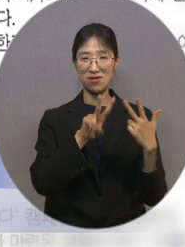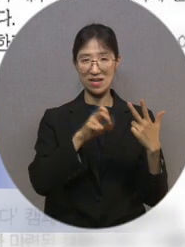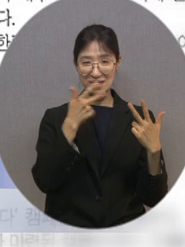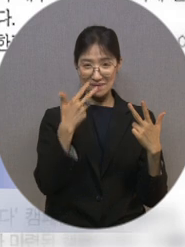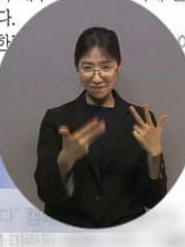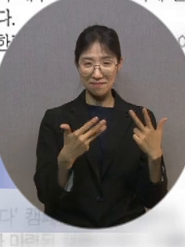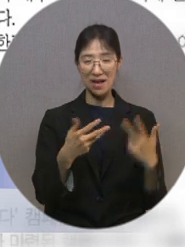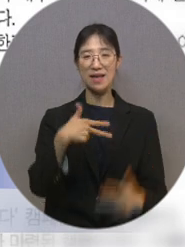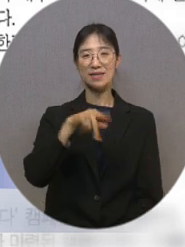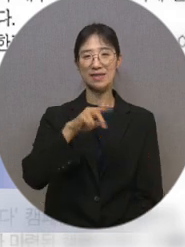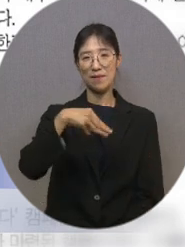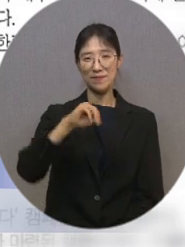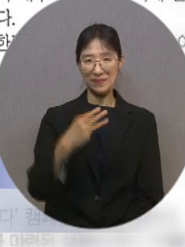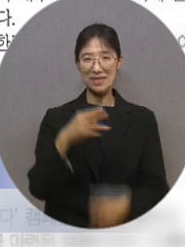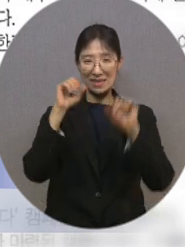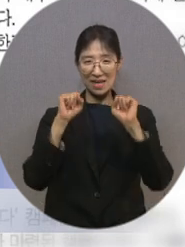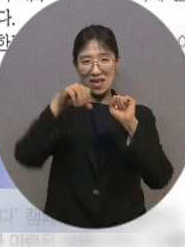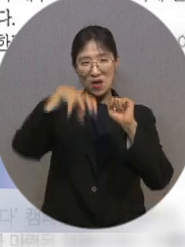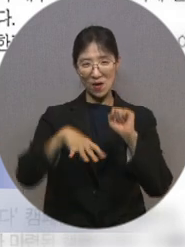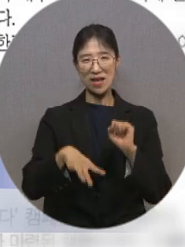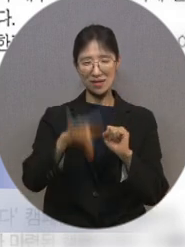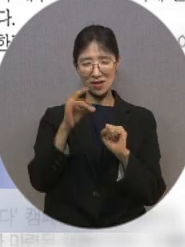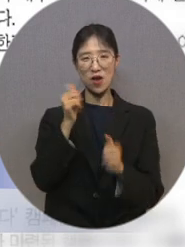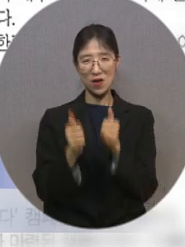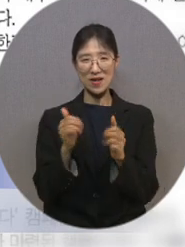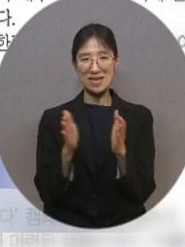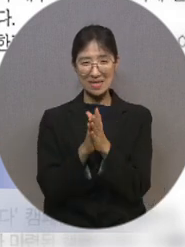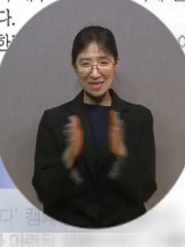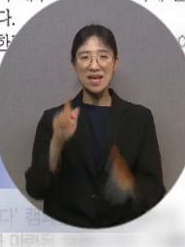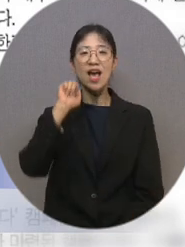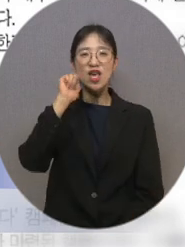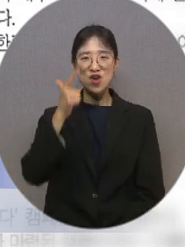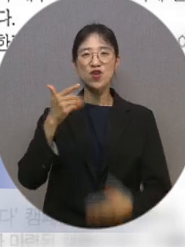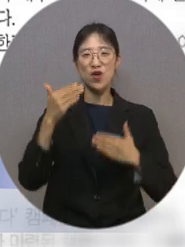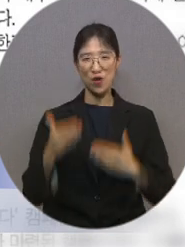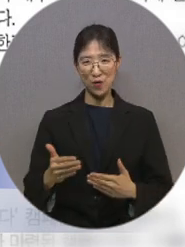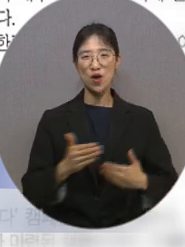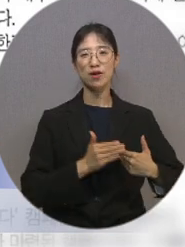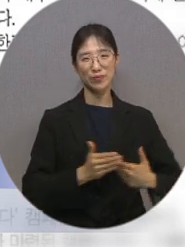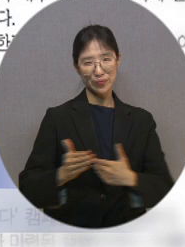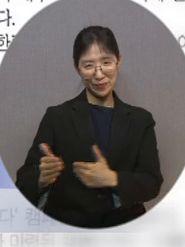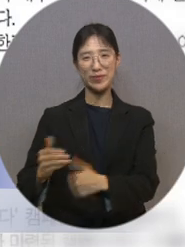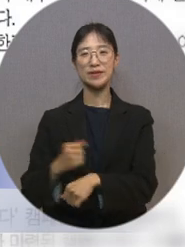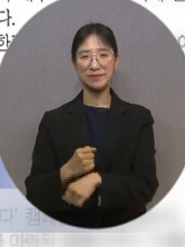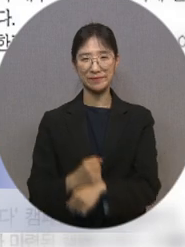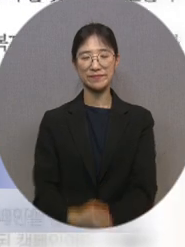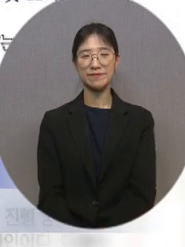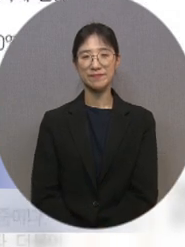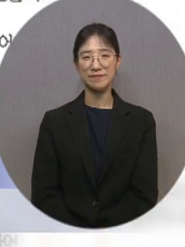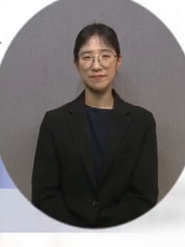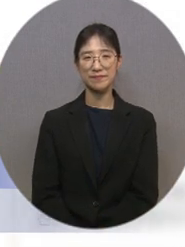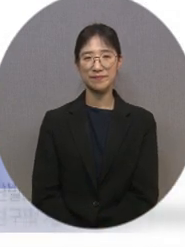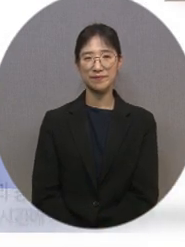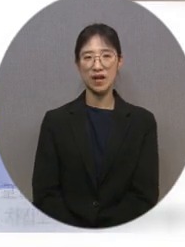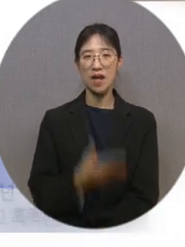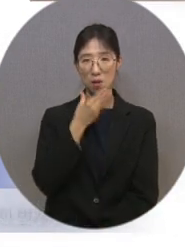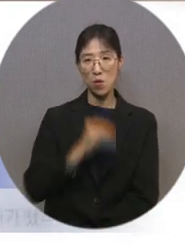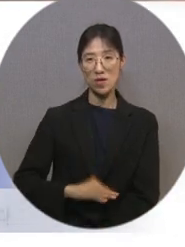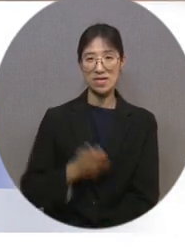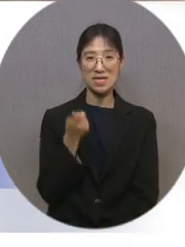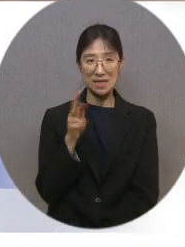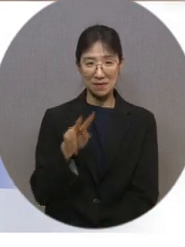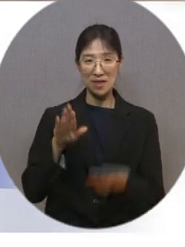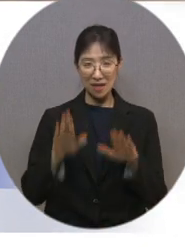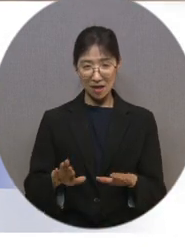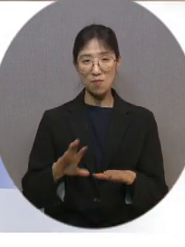28일 잠실 학생체육관에서 첫 경기를 시작으로 6개월간의 대장정에 돌입했는데요. 복지TV는